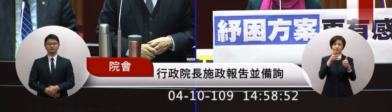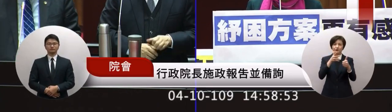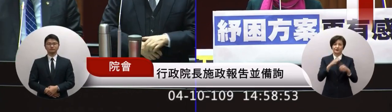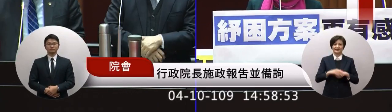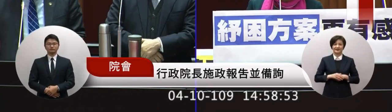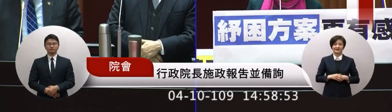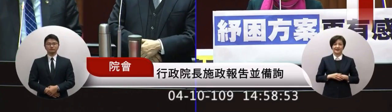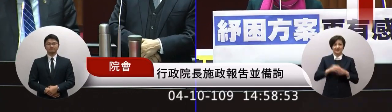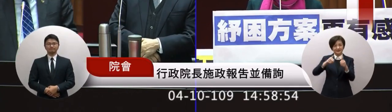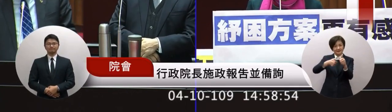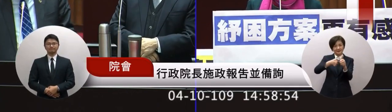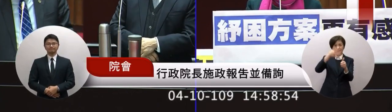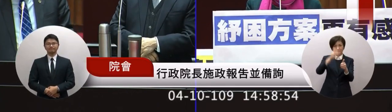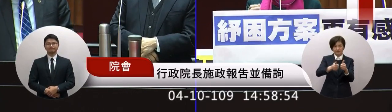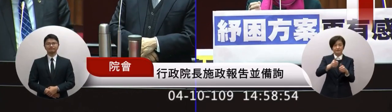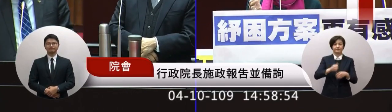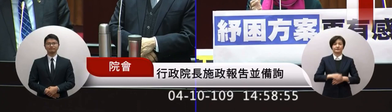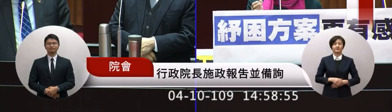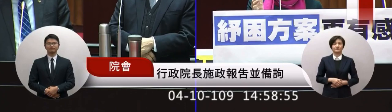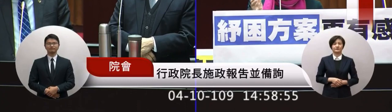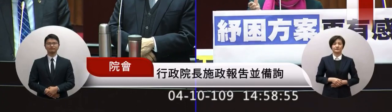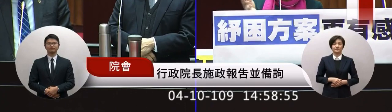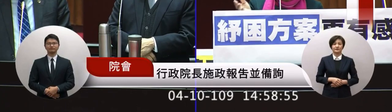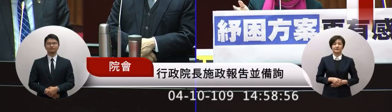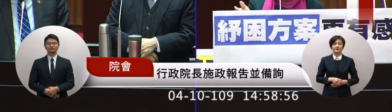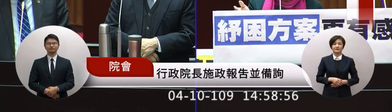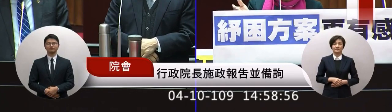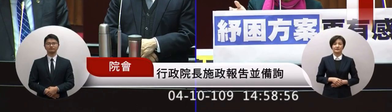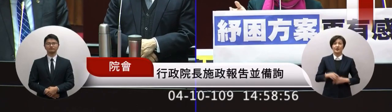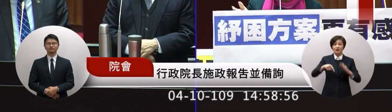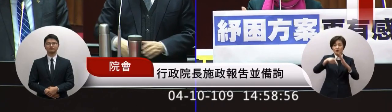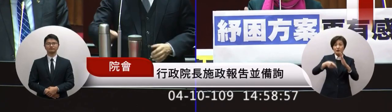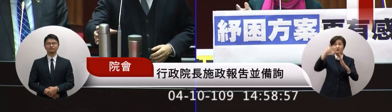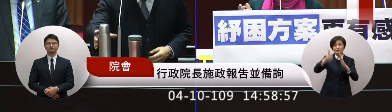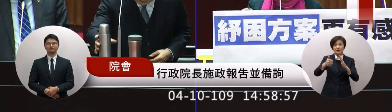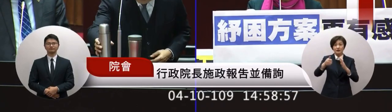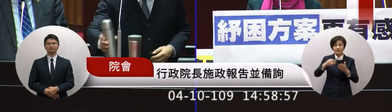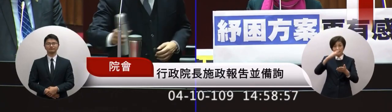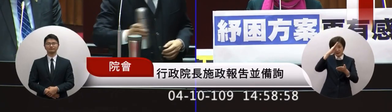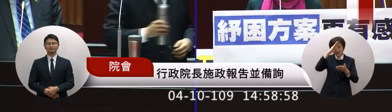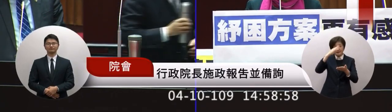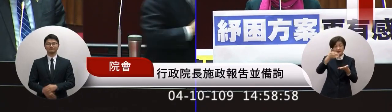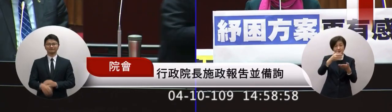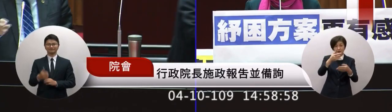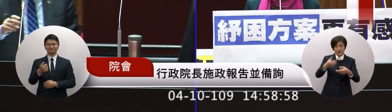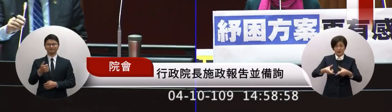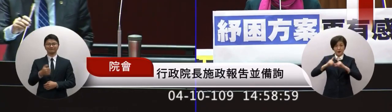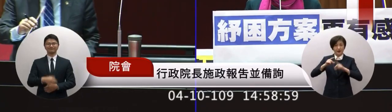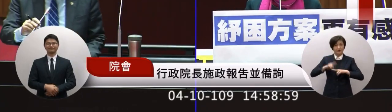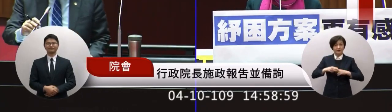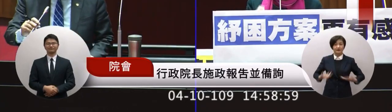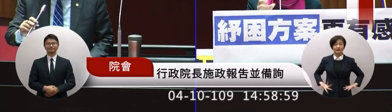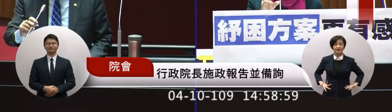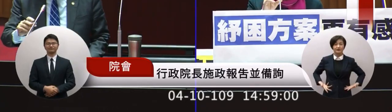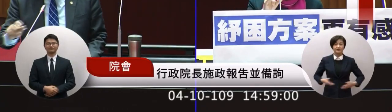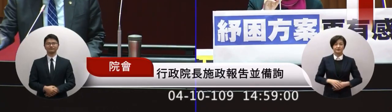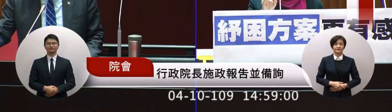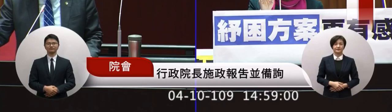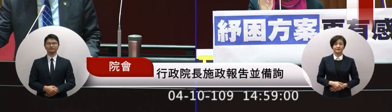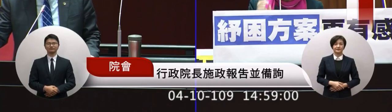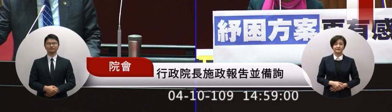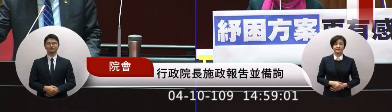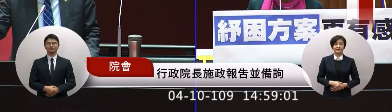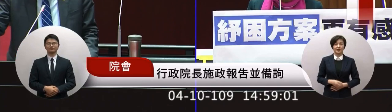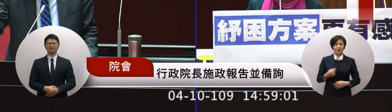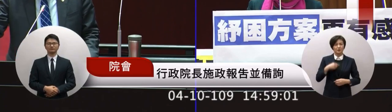们次长，那院长你要不要先请回座休息一下？ 谢谢。 好，因为我们